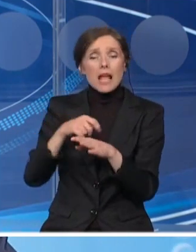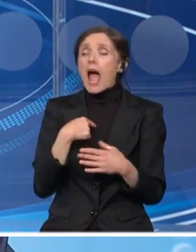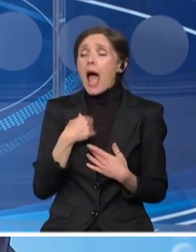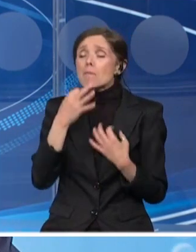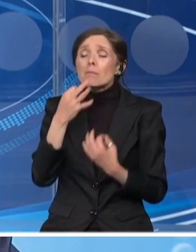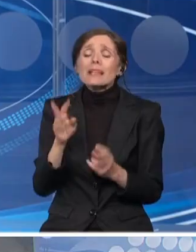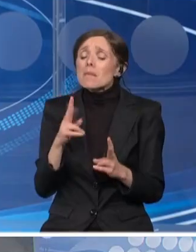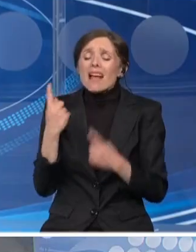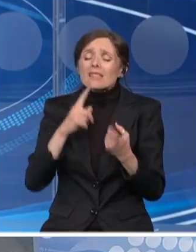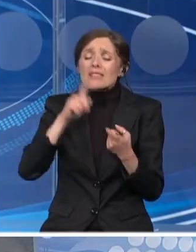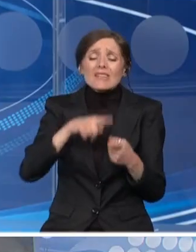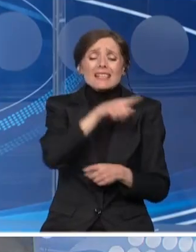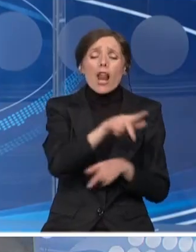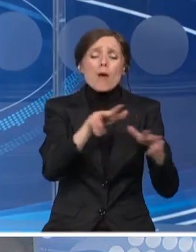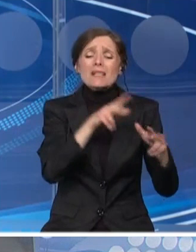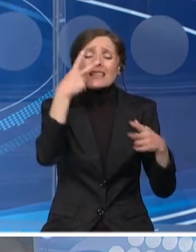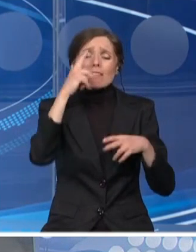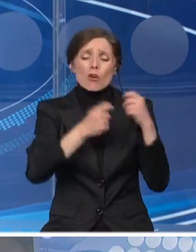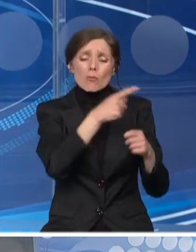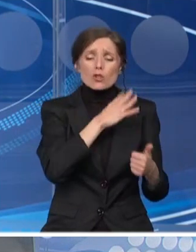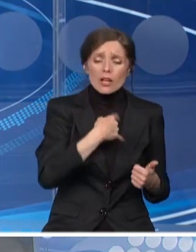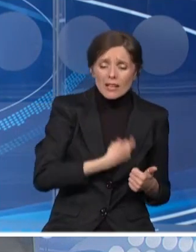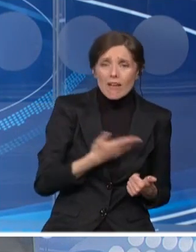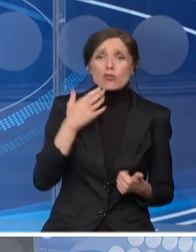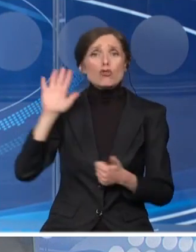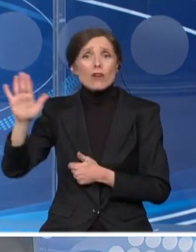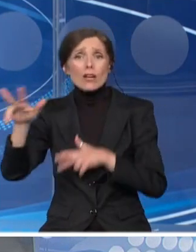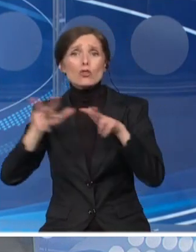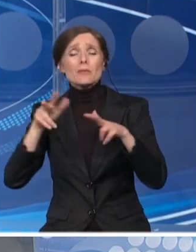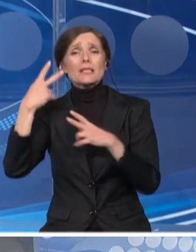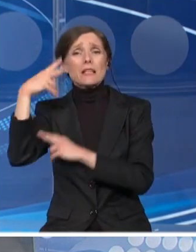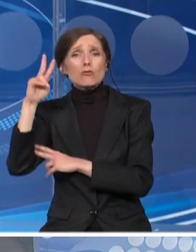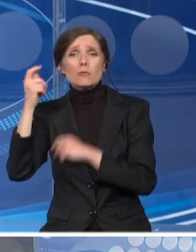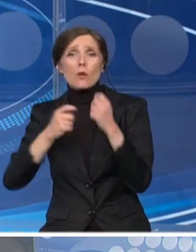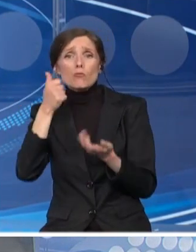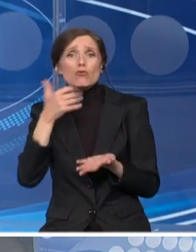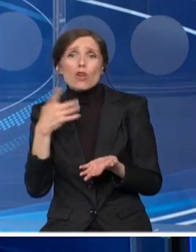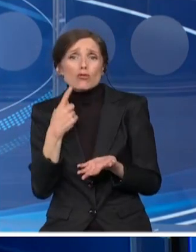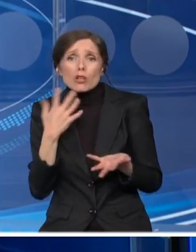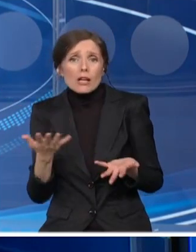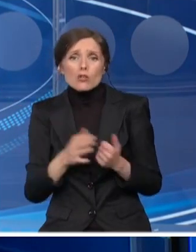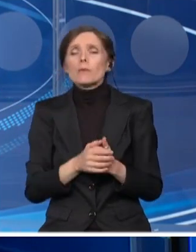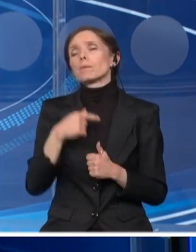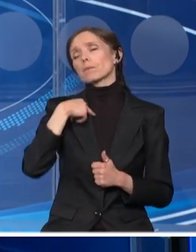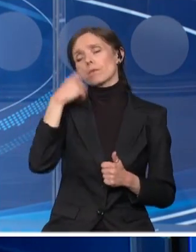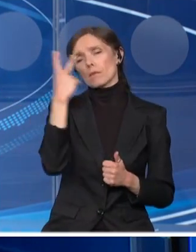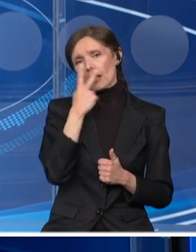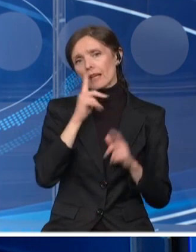sa ministrom? Naravno da moramo da razgovaramo. Hoće li ministarstvo povući još neke poteze? Dakle, prva stvar, naravno da moramo da